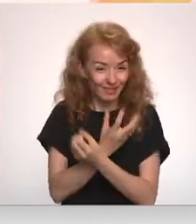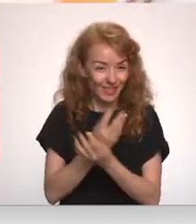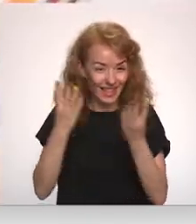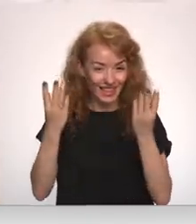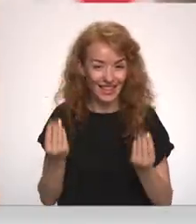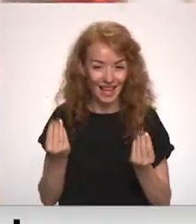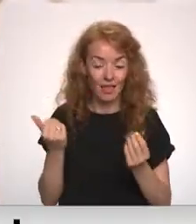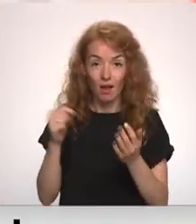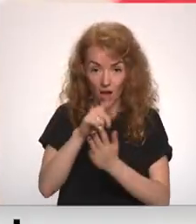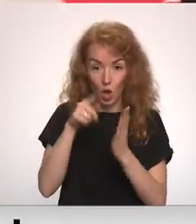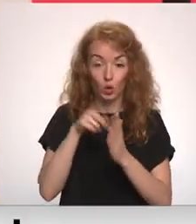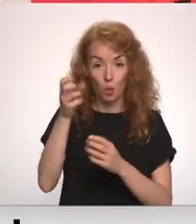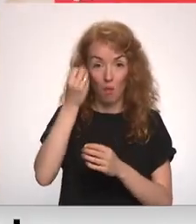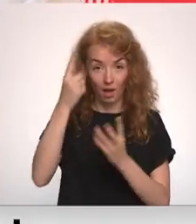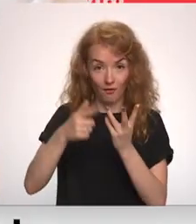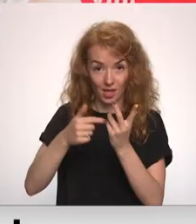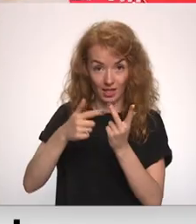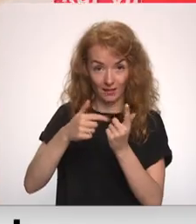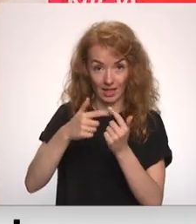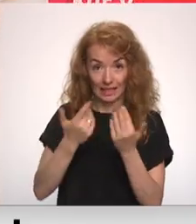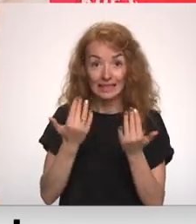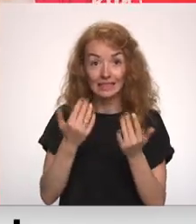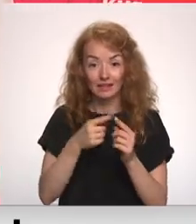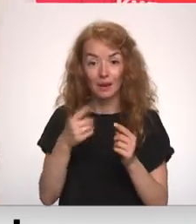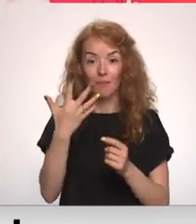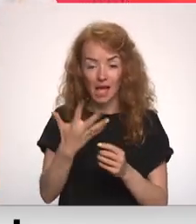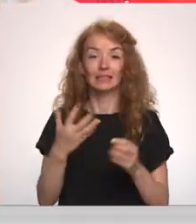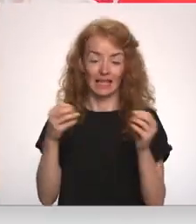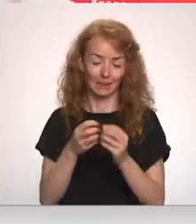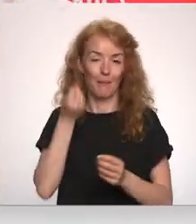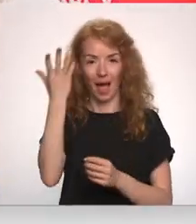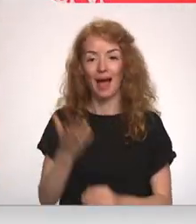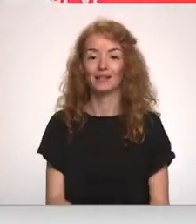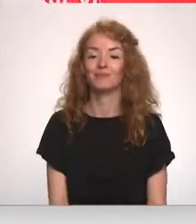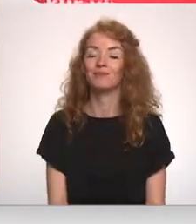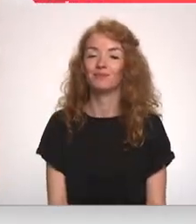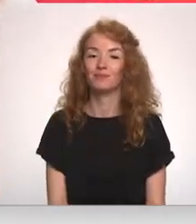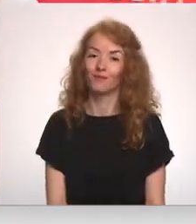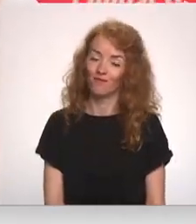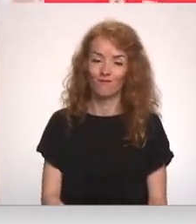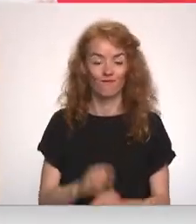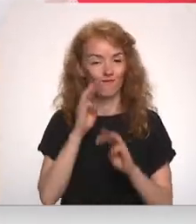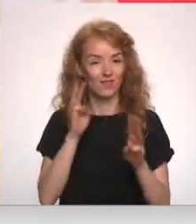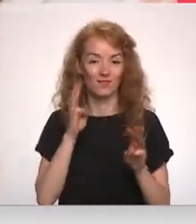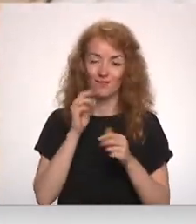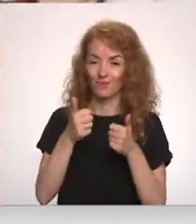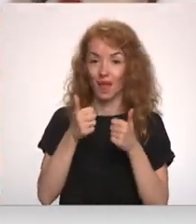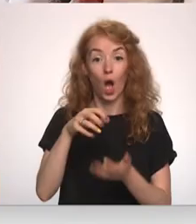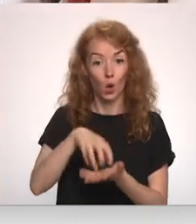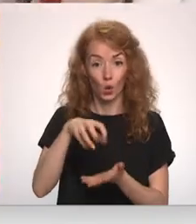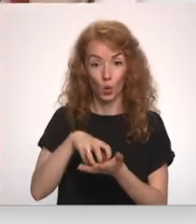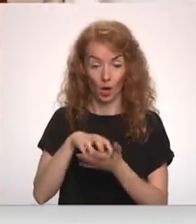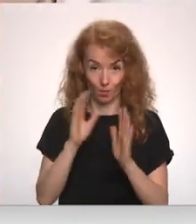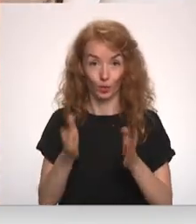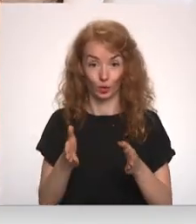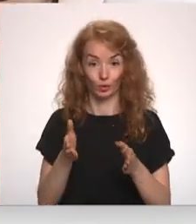būs? Māki skaitīt jau līdz 10. 1, 2, 5, 10, jā. Malači! Kūka būs. Kūka